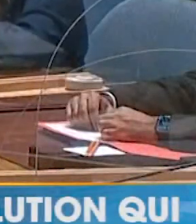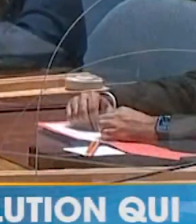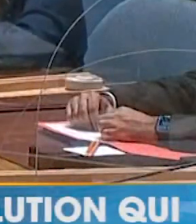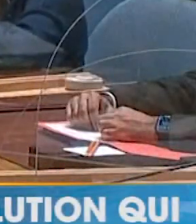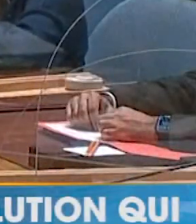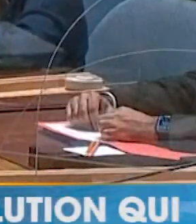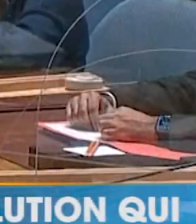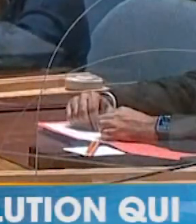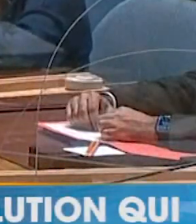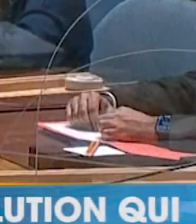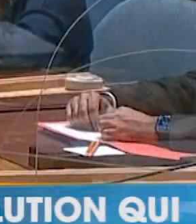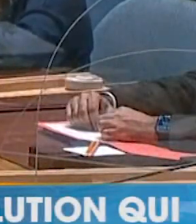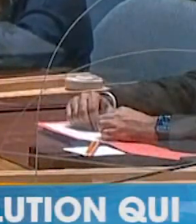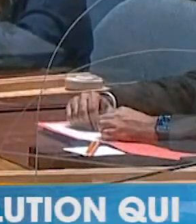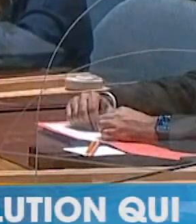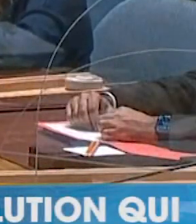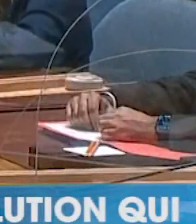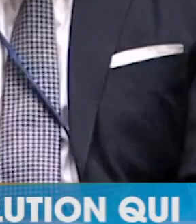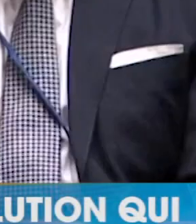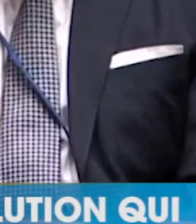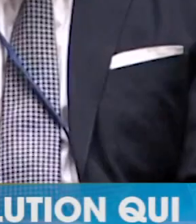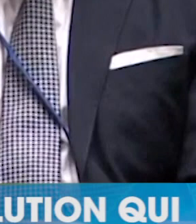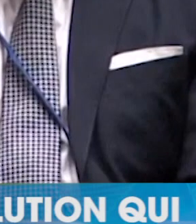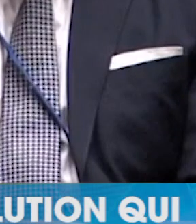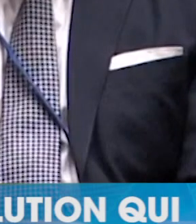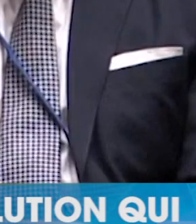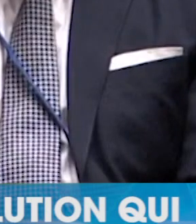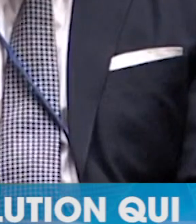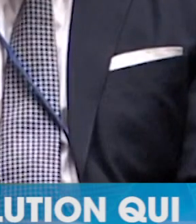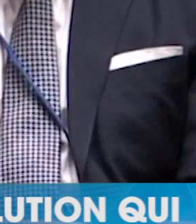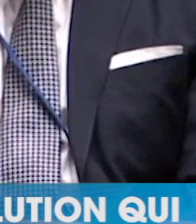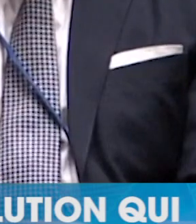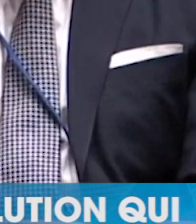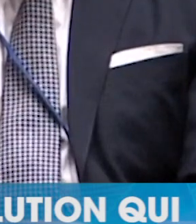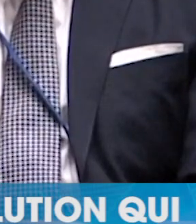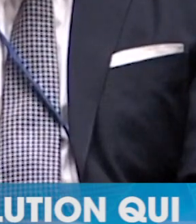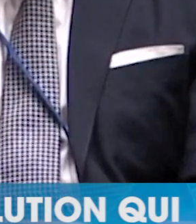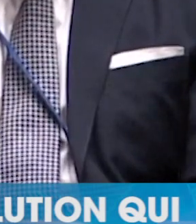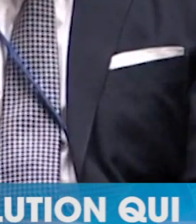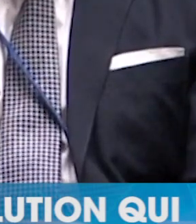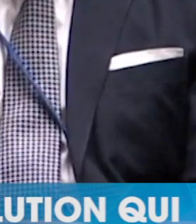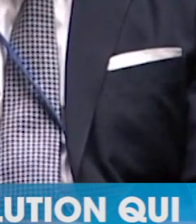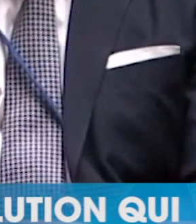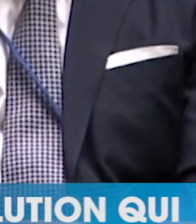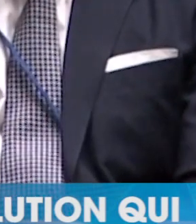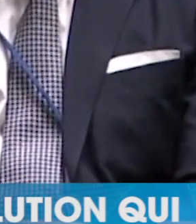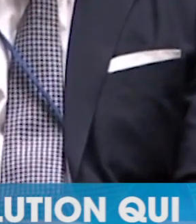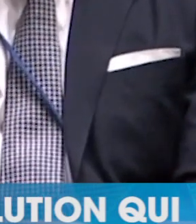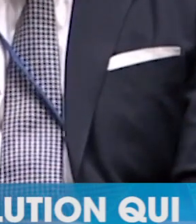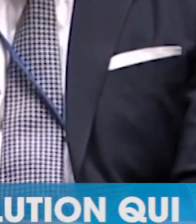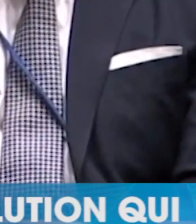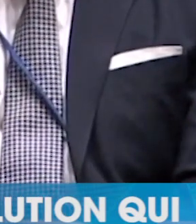l'ONU, regroupant 193 États, a adopté jeudi à une écrasante majorité de 140 voix une nouvelle résolution